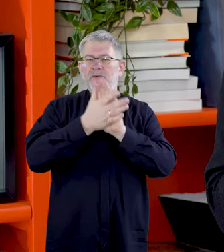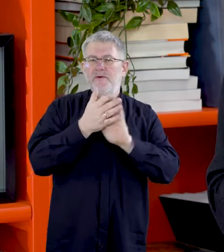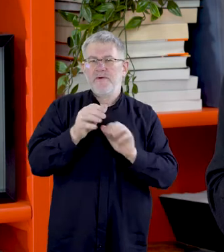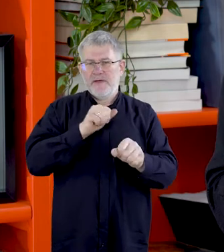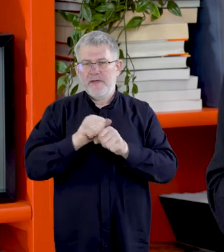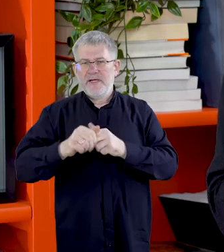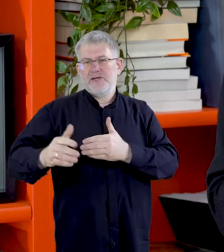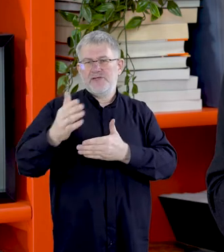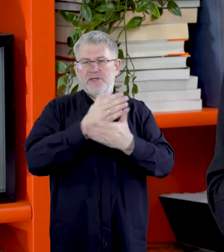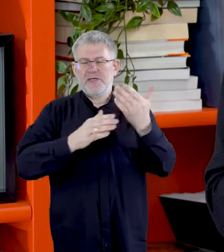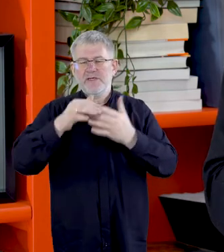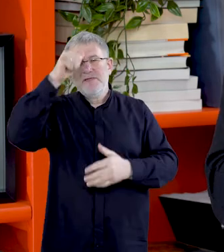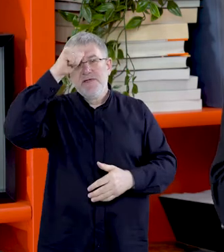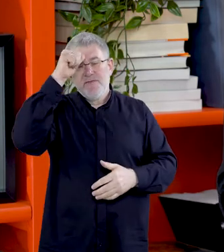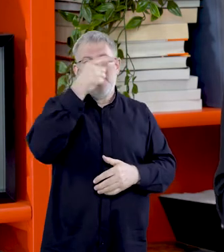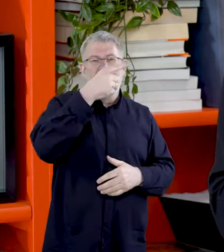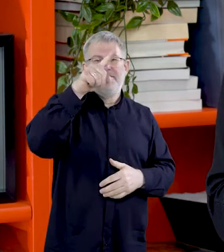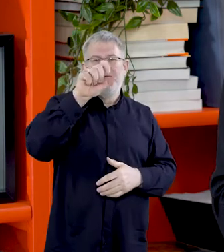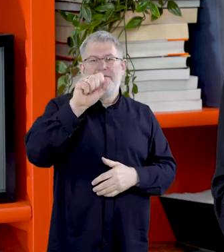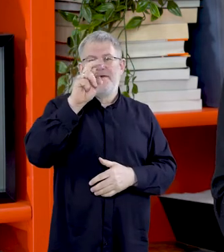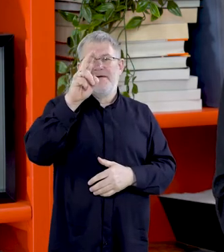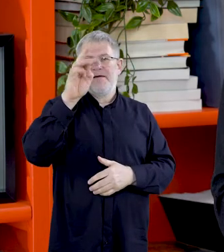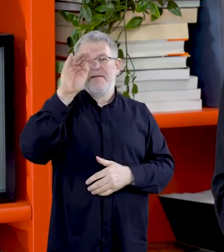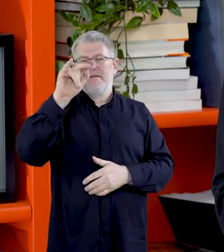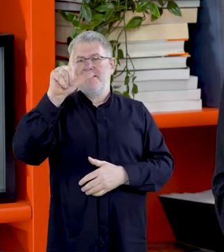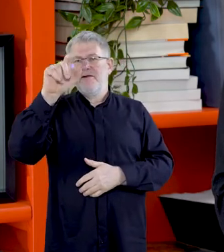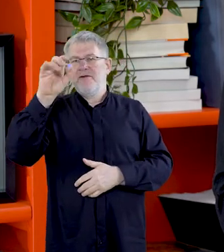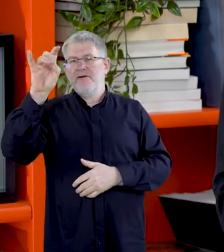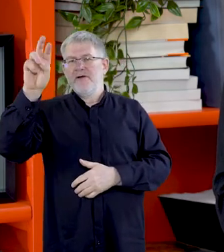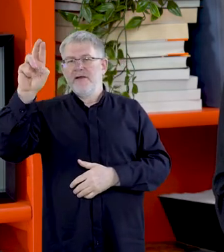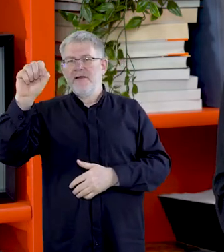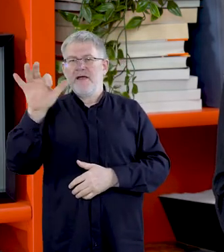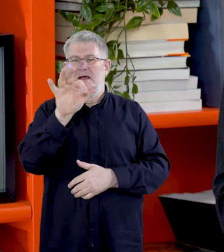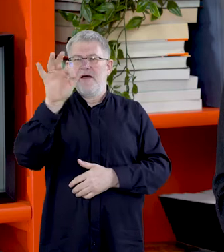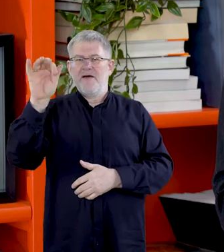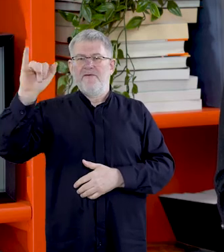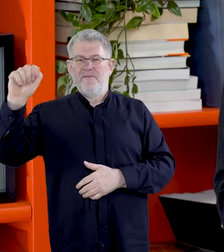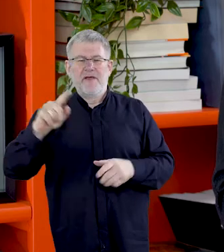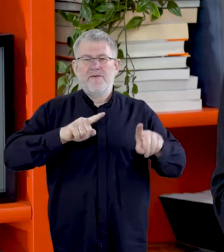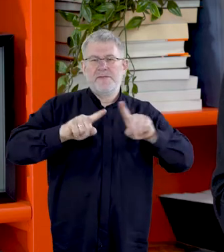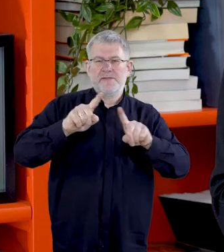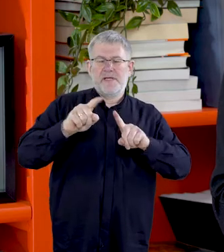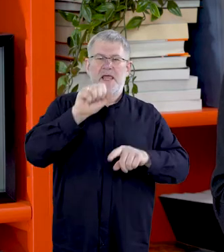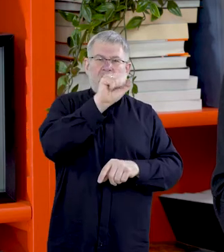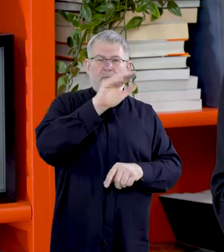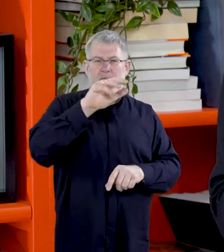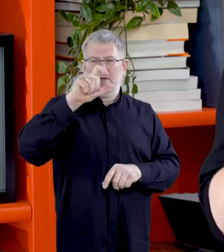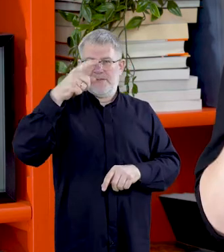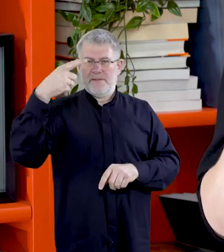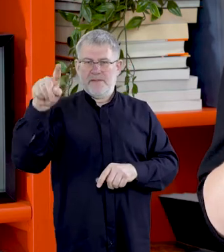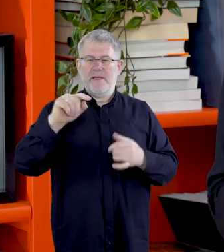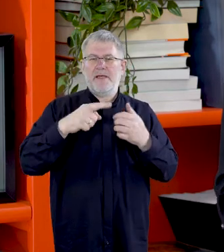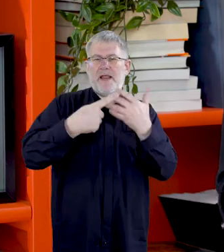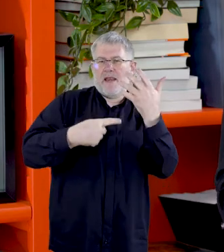taka część zwana daktylografią. Ogólnie bardzo i skrótowo mówiąc, to są znaki polskiego alfabetu palcowego